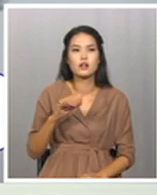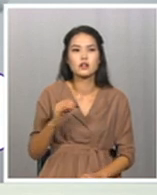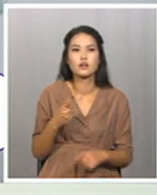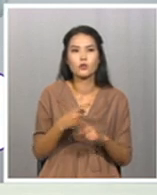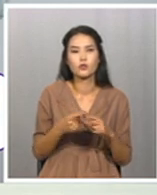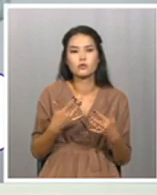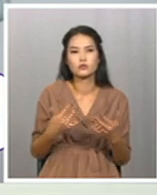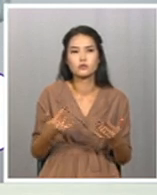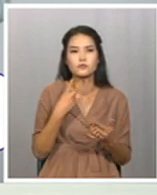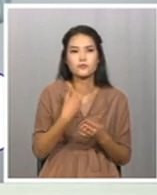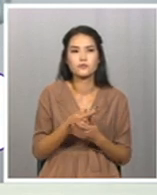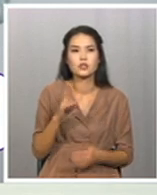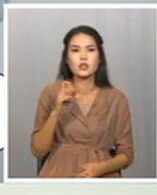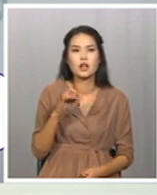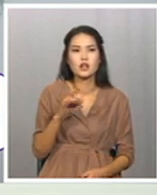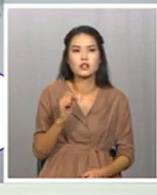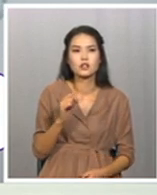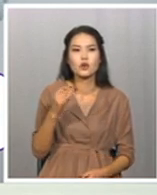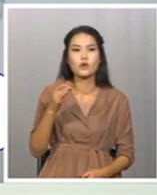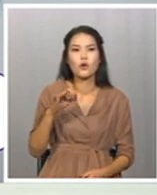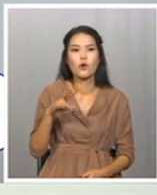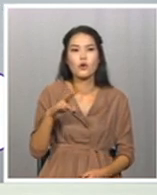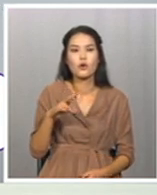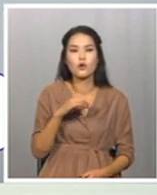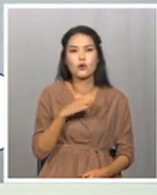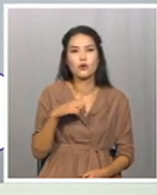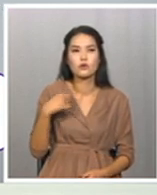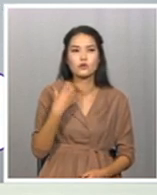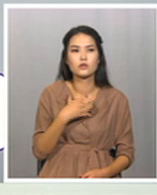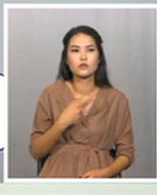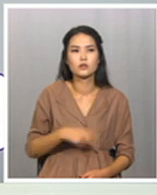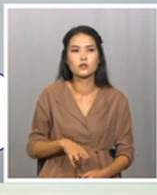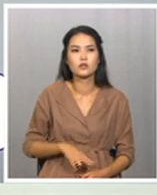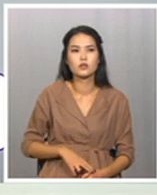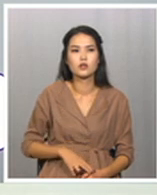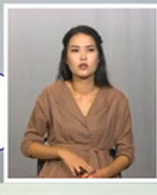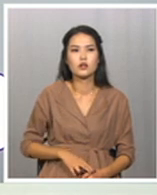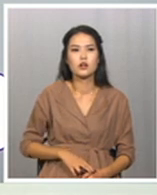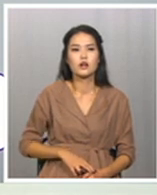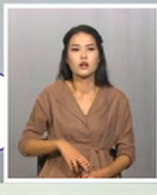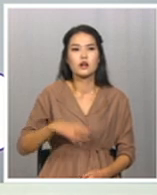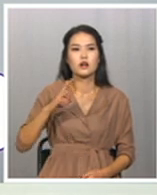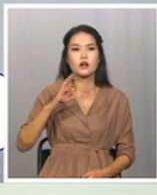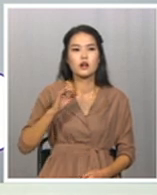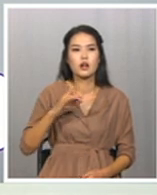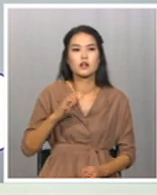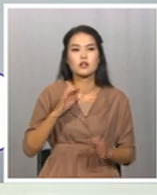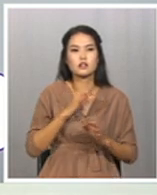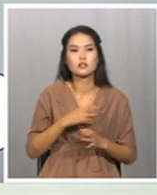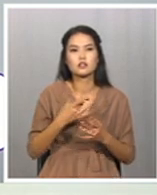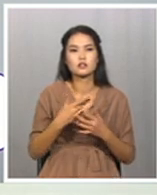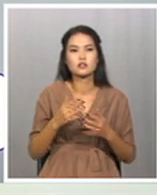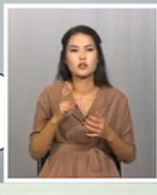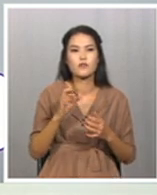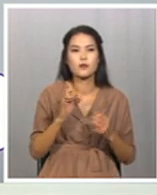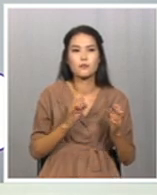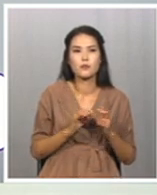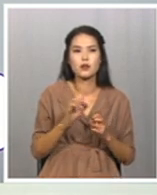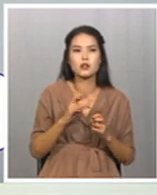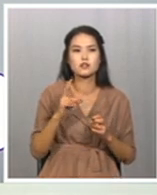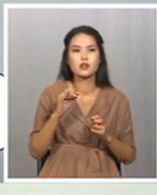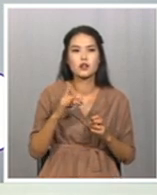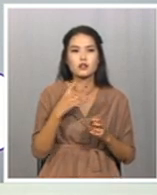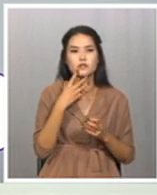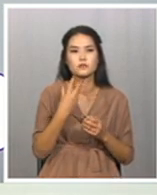келетін болсақ, калийдің ең маңызды қосылыстары ол калийдің карбонаты және калийдің перманганаты болып